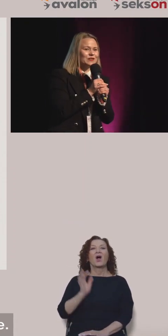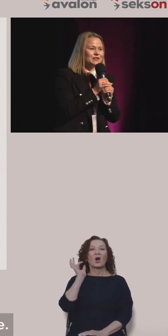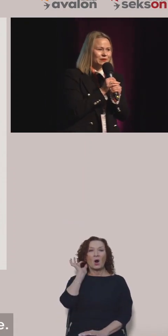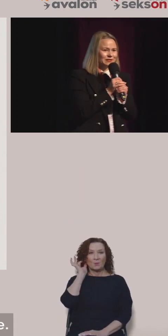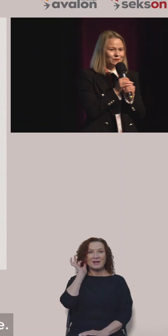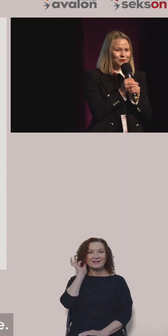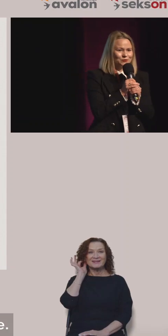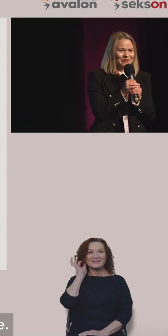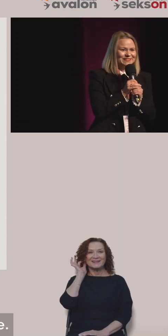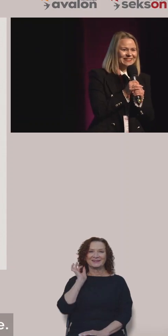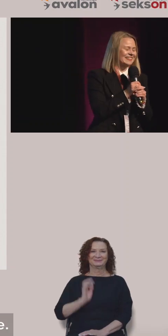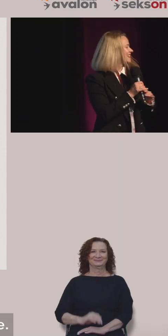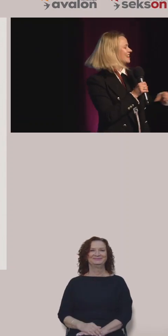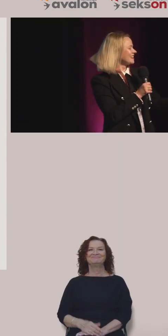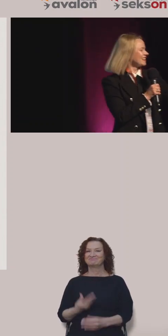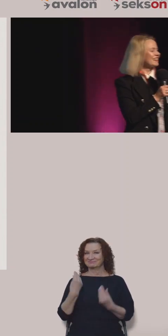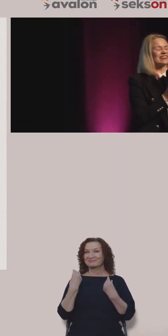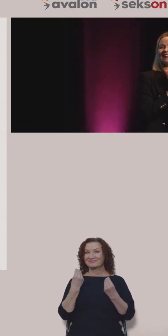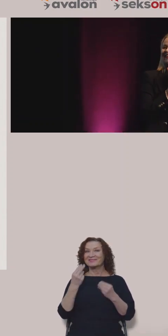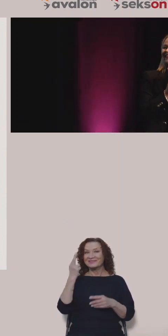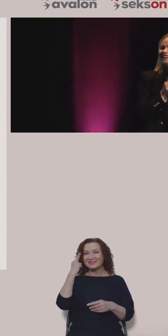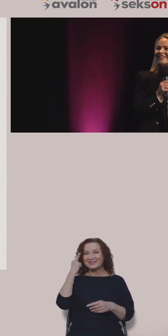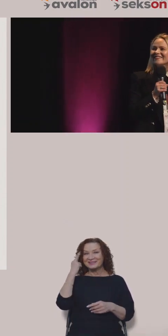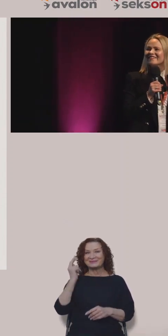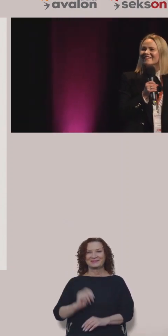Brawo, świetnie państwo rozumiecie.